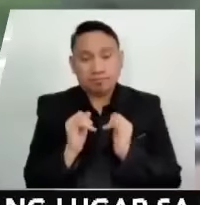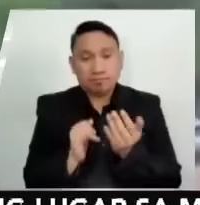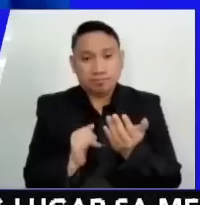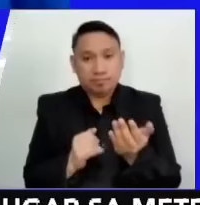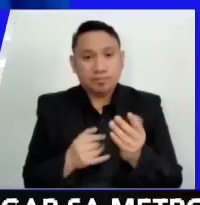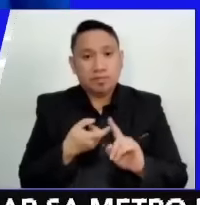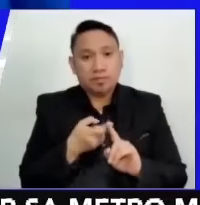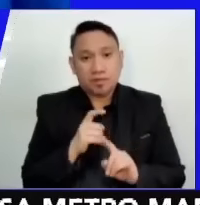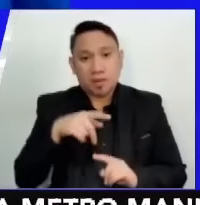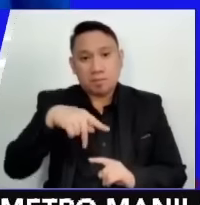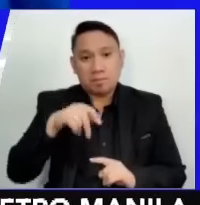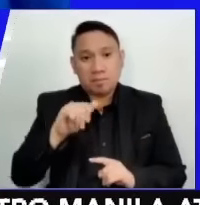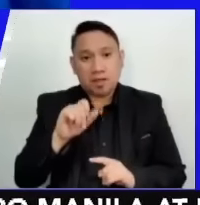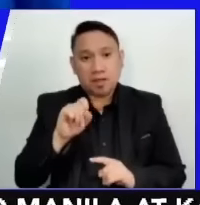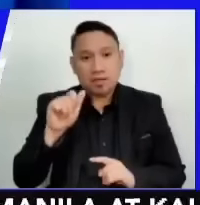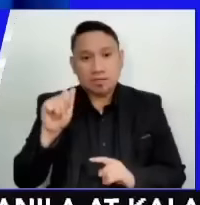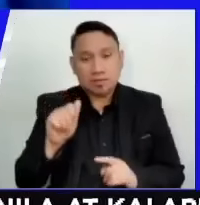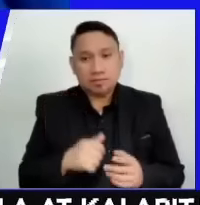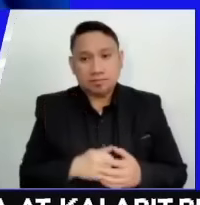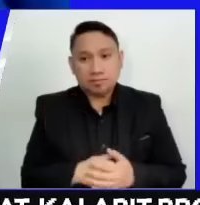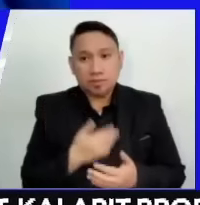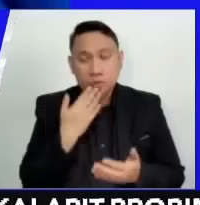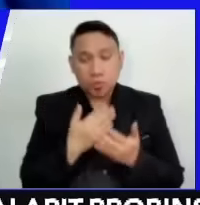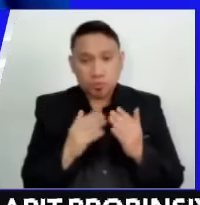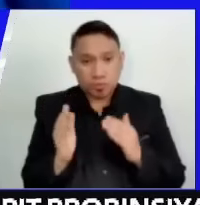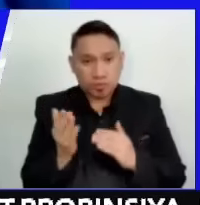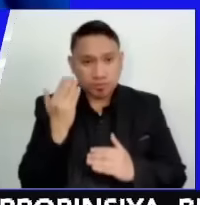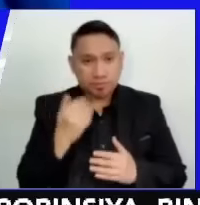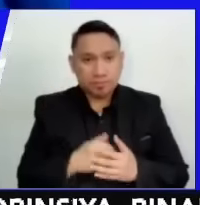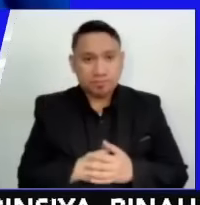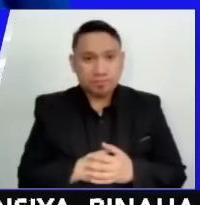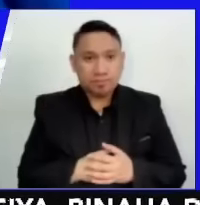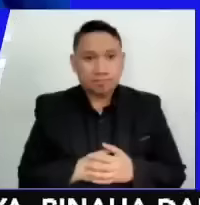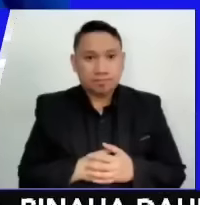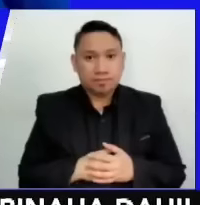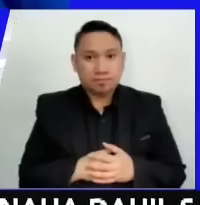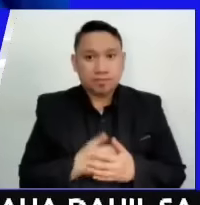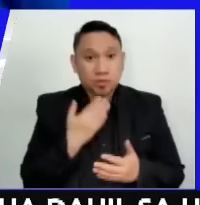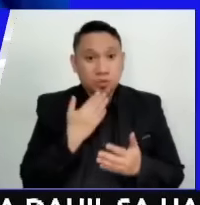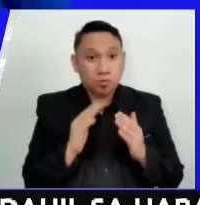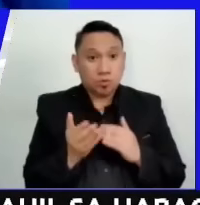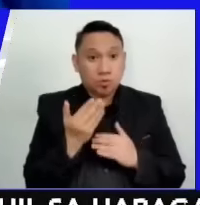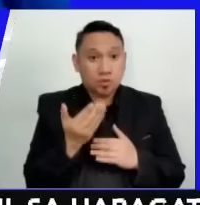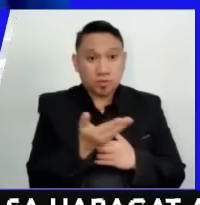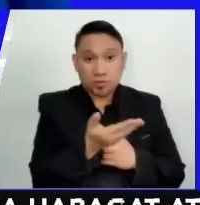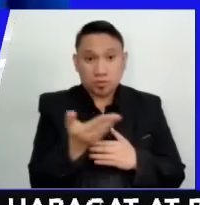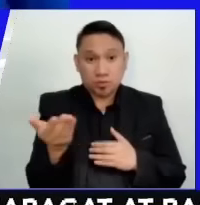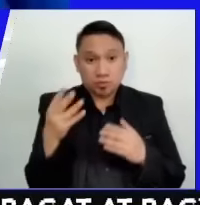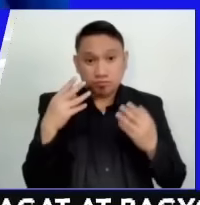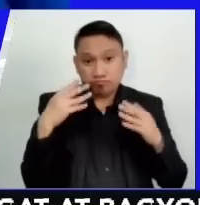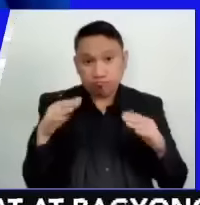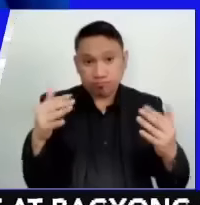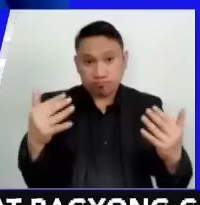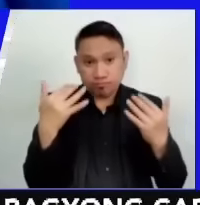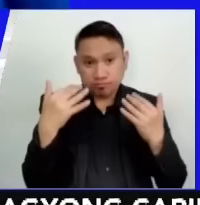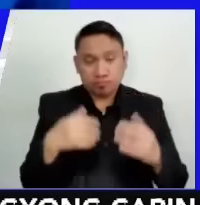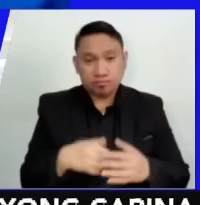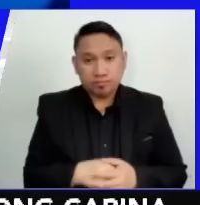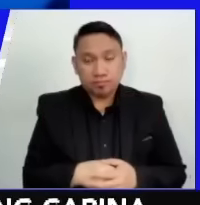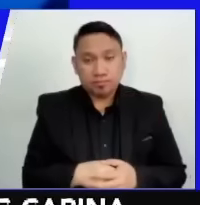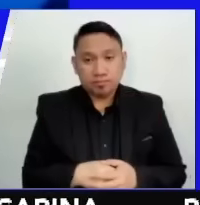Magandang umaga po. Magandang umaga din po sa inyo dyan, pati na rin po sa ating mga taga-subaybay sa unang period. Unang tanong po, Ms.